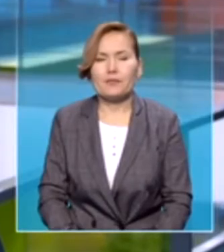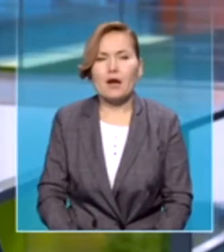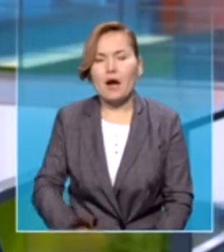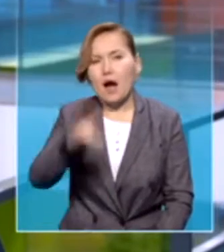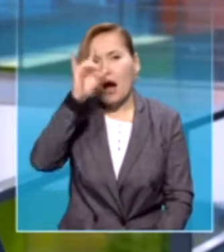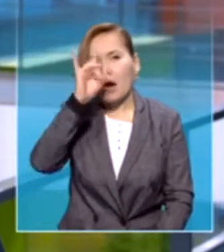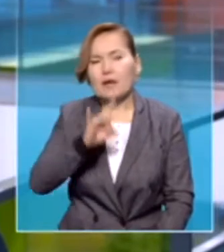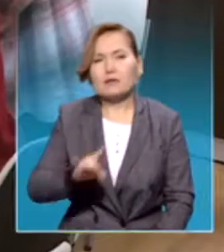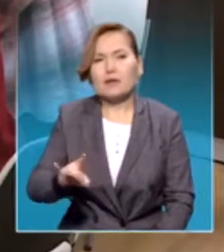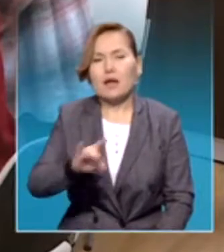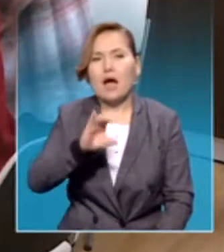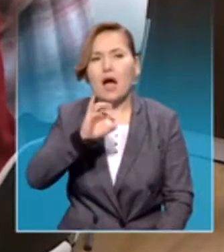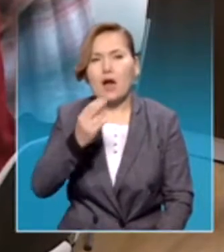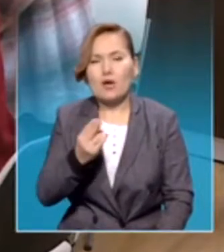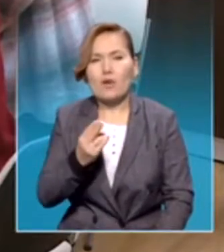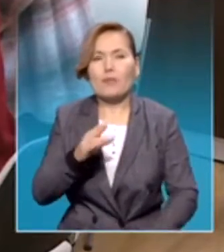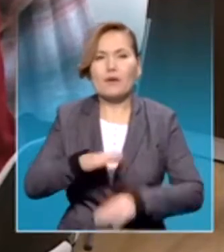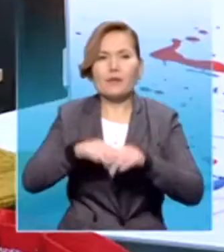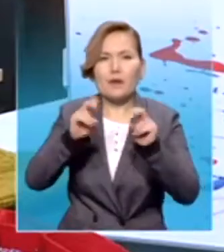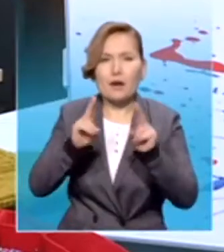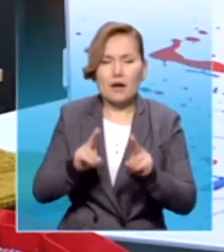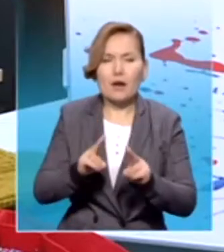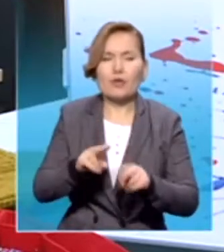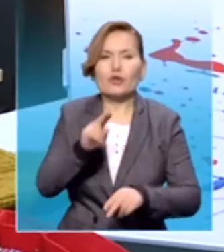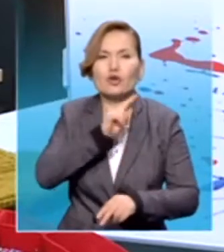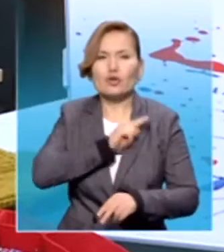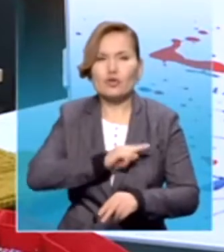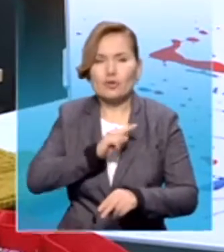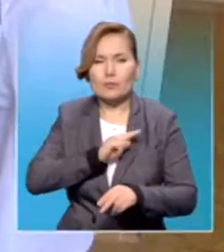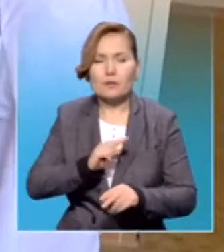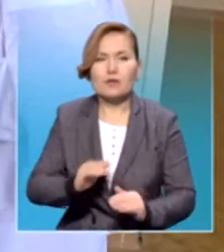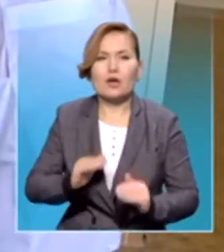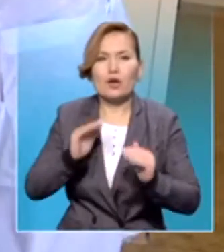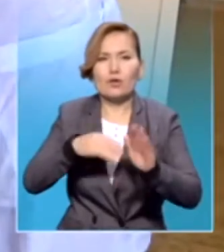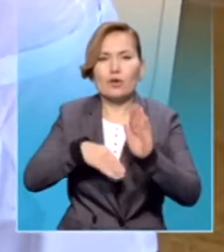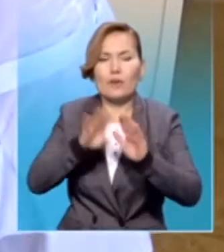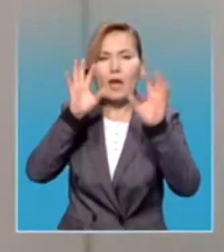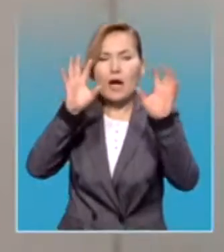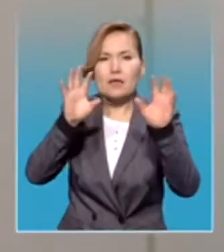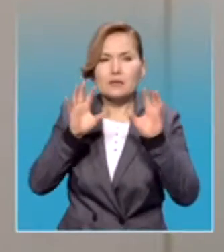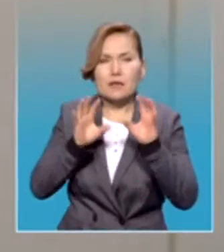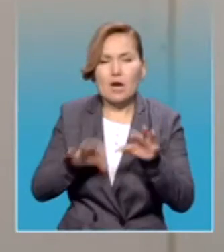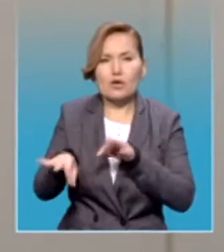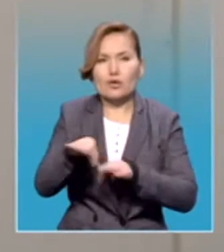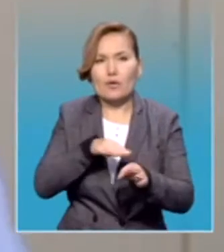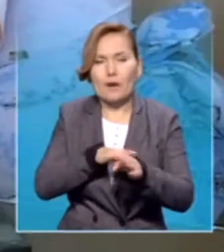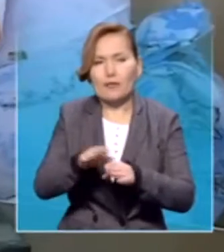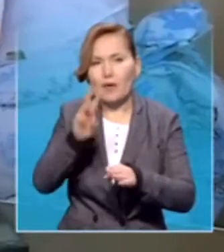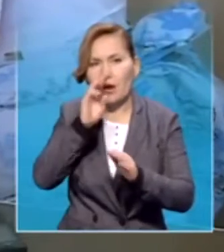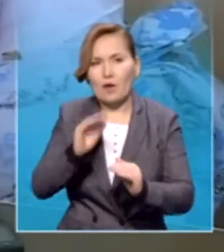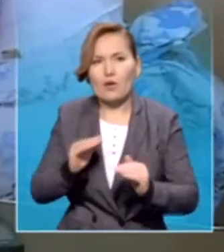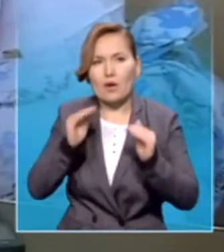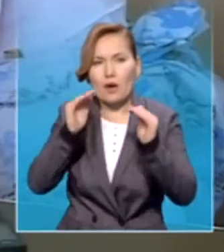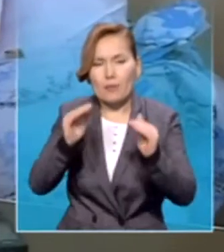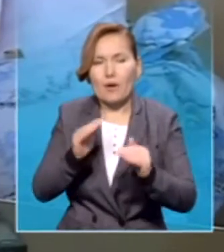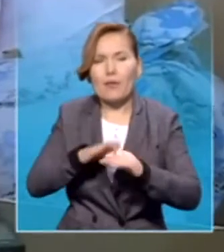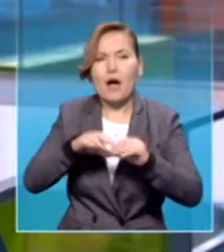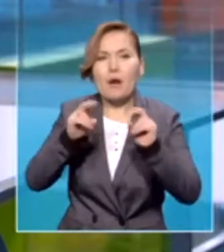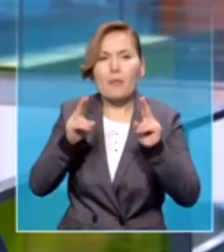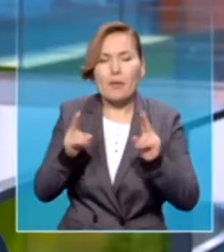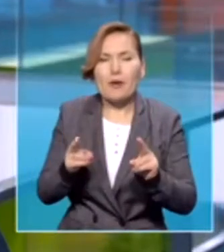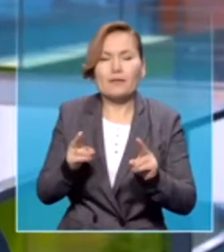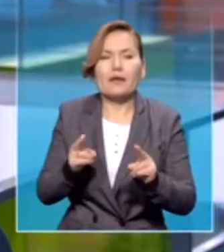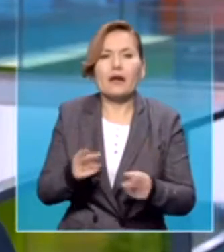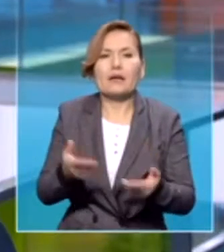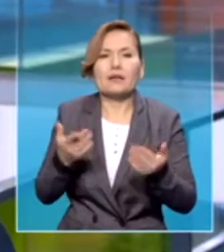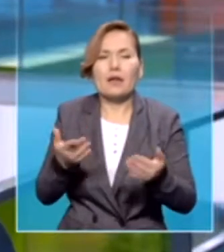Елімізде әлеуметтік қызметшілердің мәртебесін көтеру бойынша заң жобасы дайындалуда. Олардың жалақысы қанша өседі? Мамандарға қойылатын талаптар қандай?